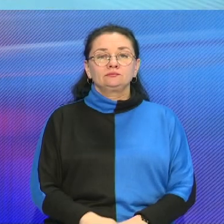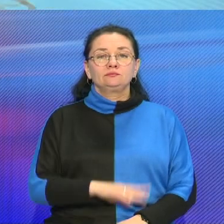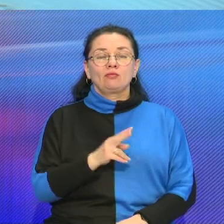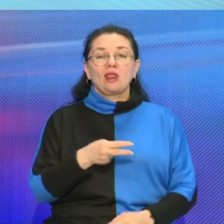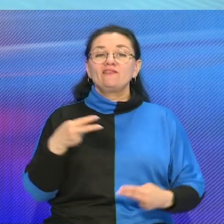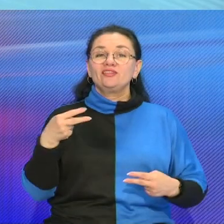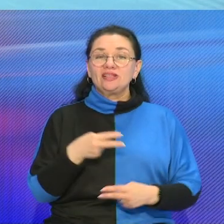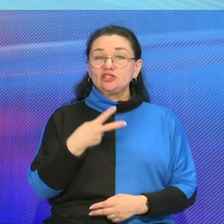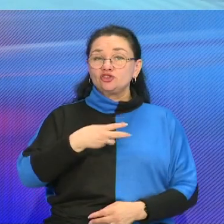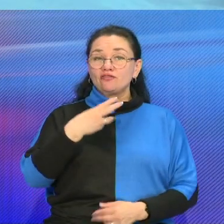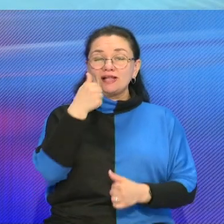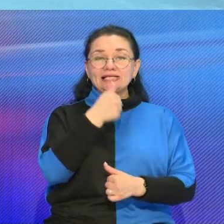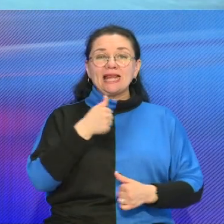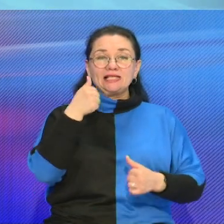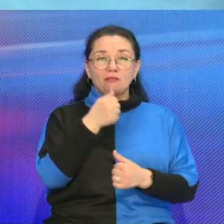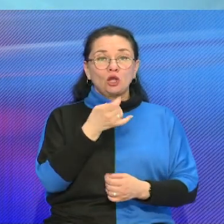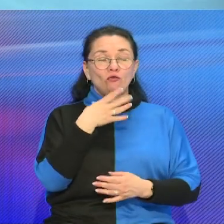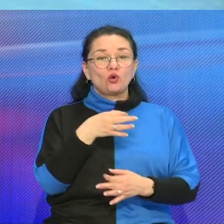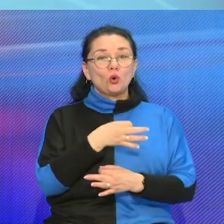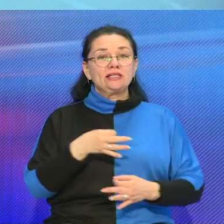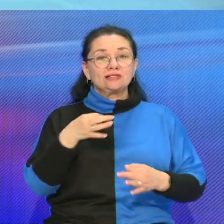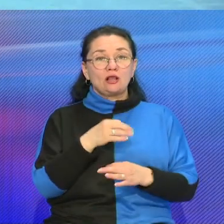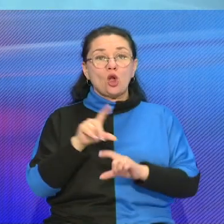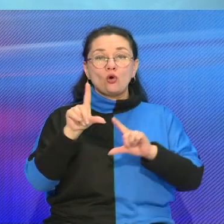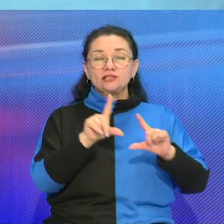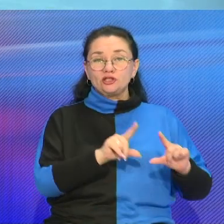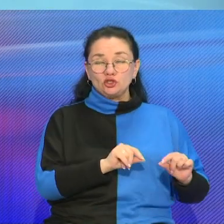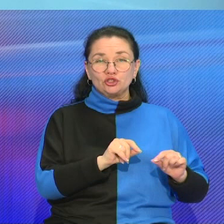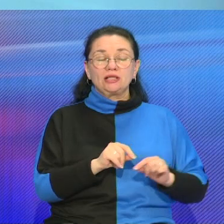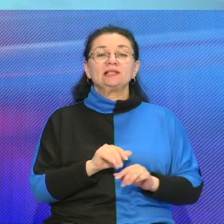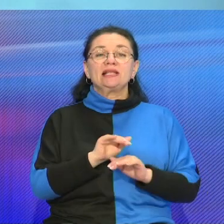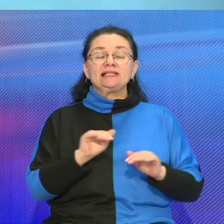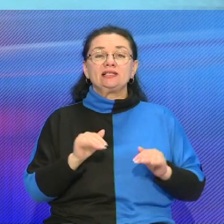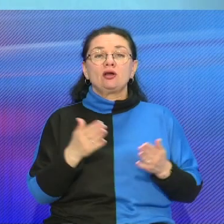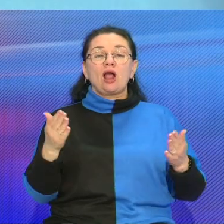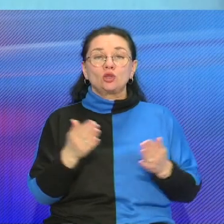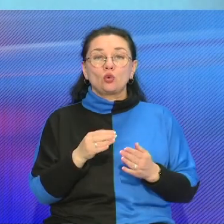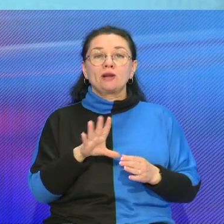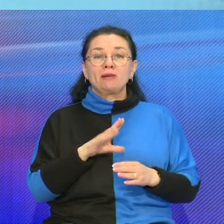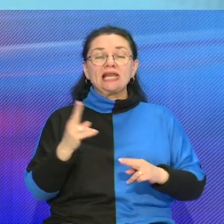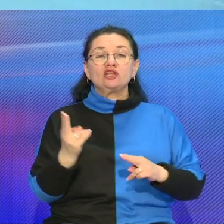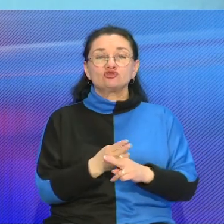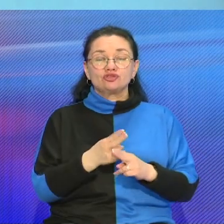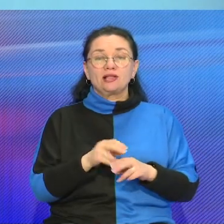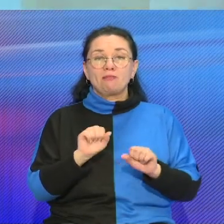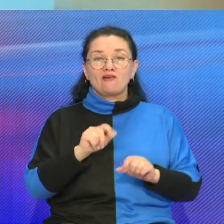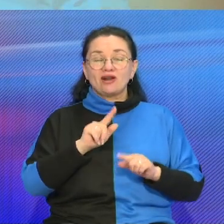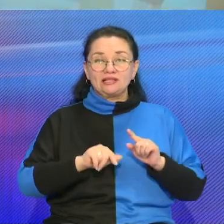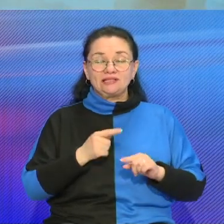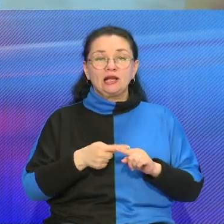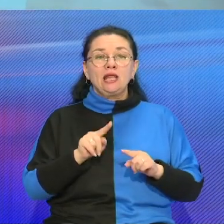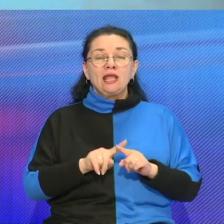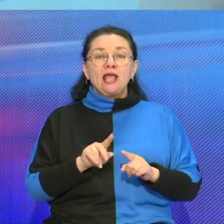У 2023 годзе ў Гродзенскай вобласці зменшылася колькасць дзяцей і бацькі, якіх пазбаўлены правоў. Работнікі пракуратуры звязваюць гэта